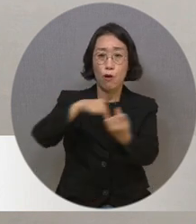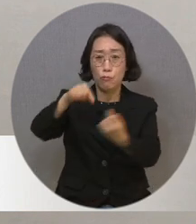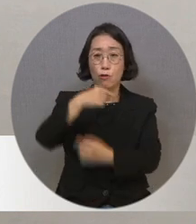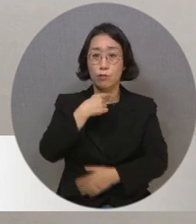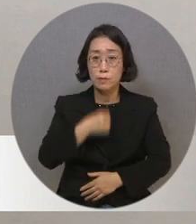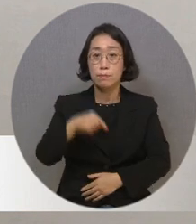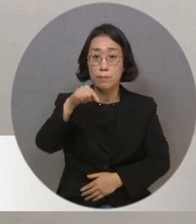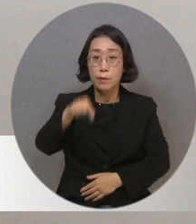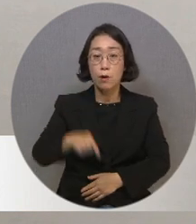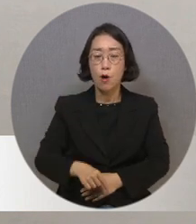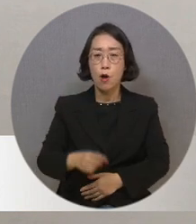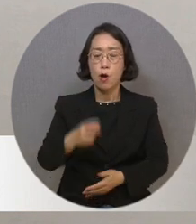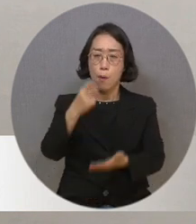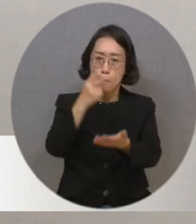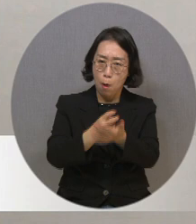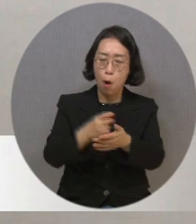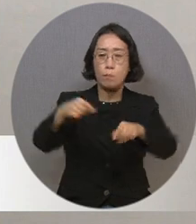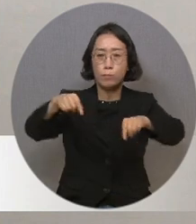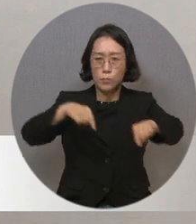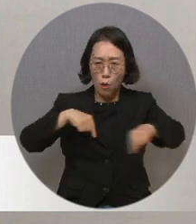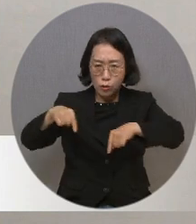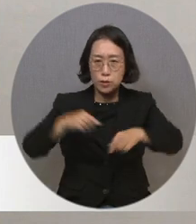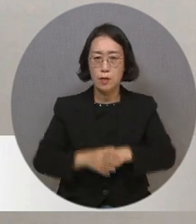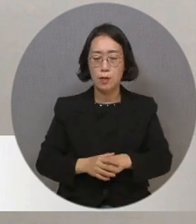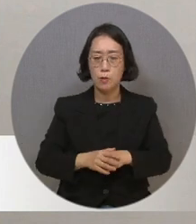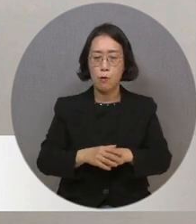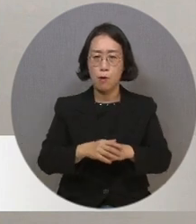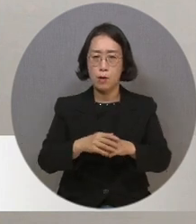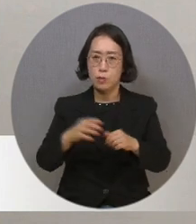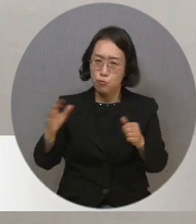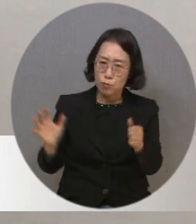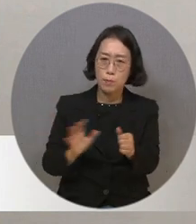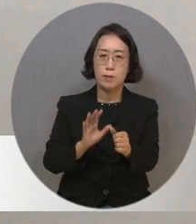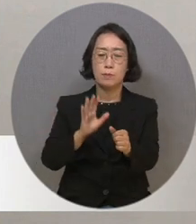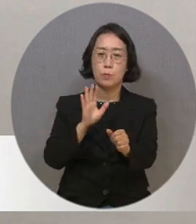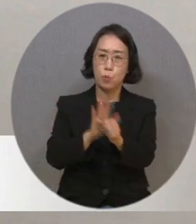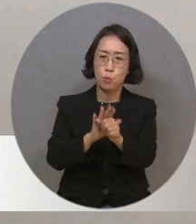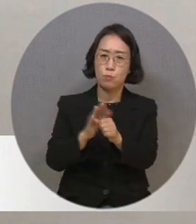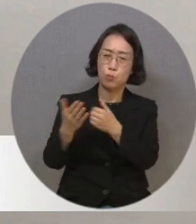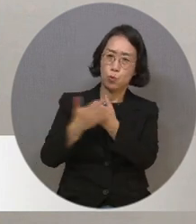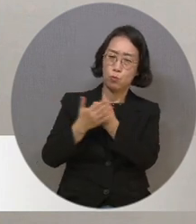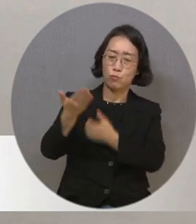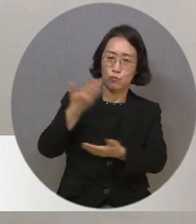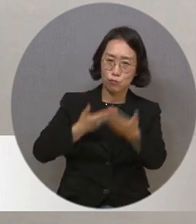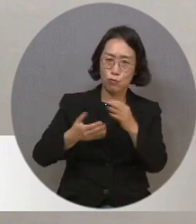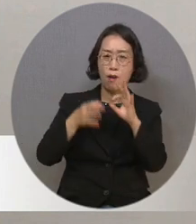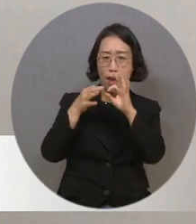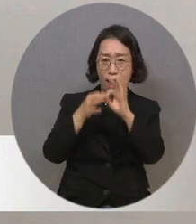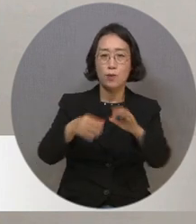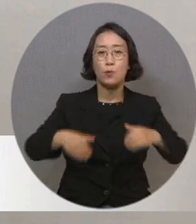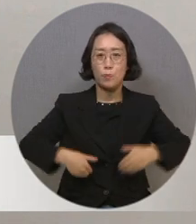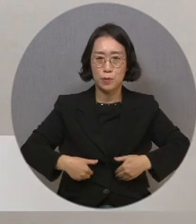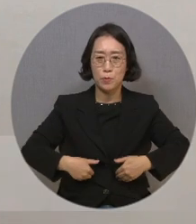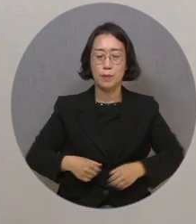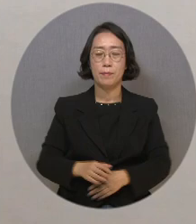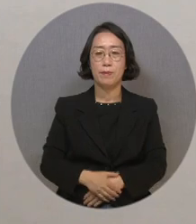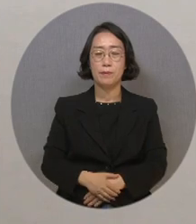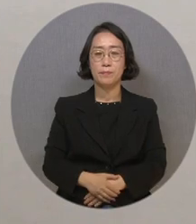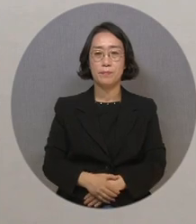위해서는 정책적인 그런 뒷받침, 그런 보완이 많이 이어져야 된다고